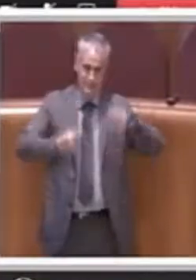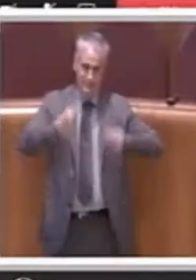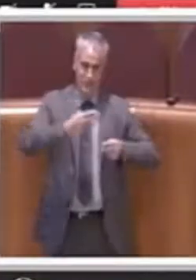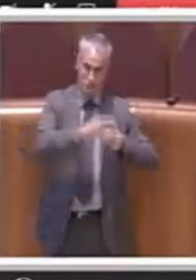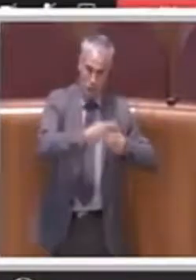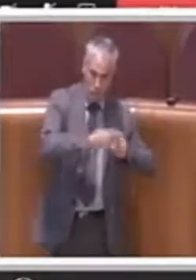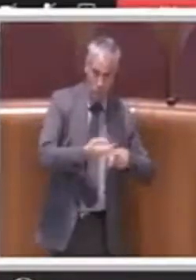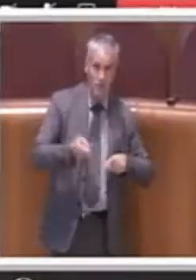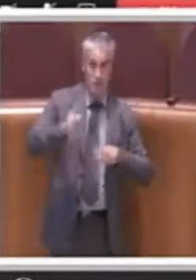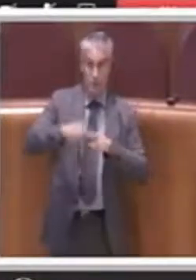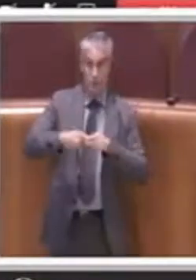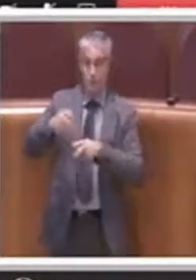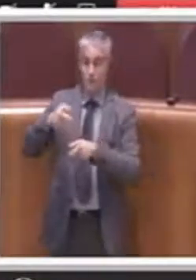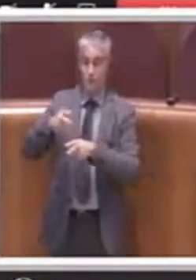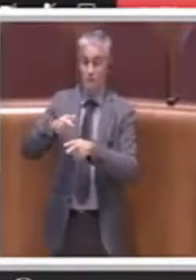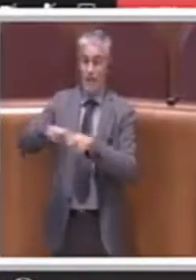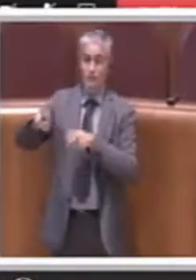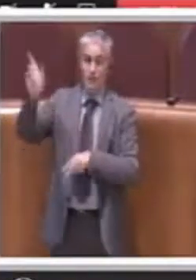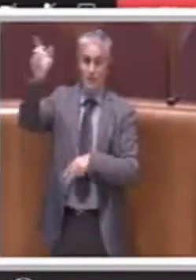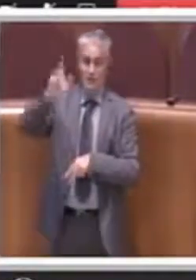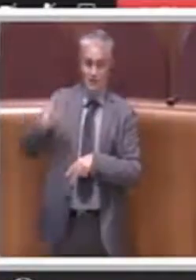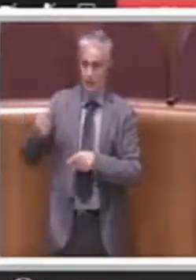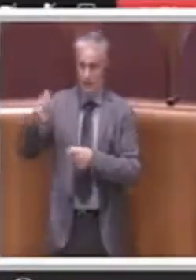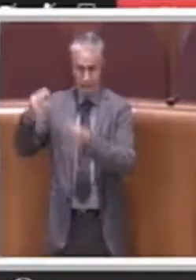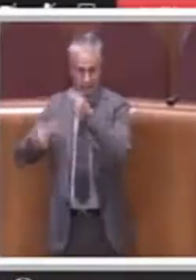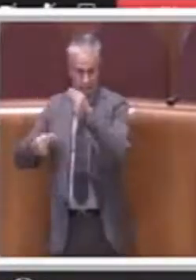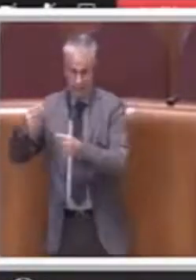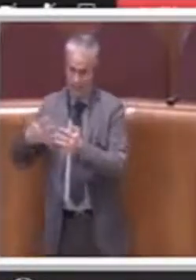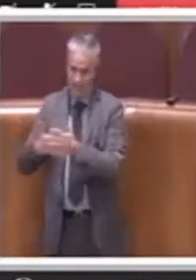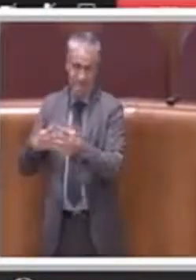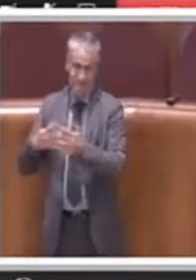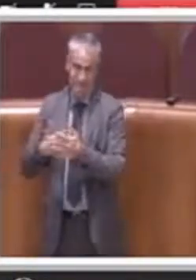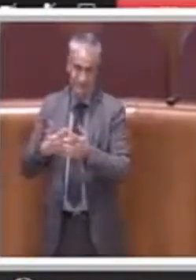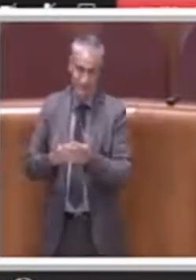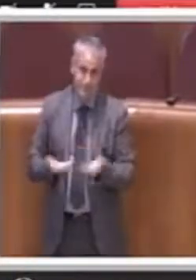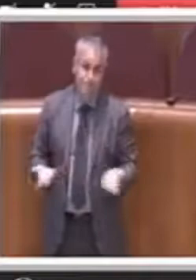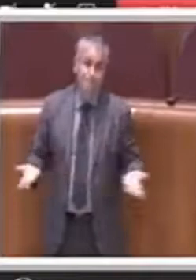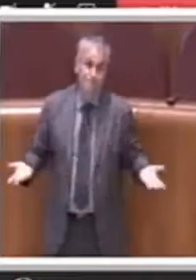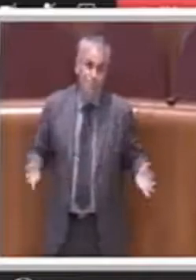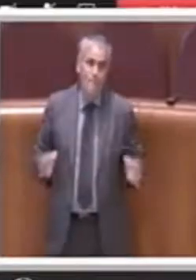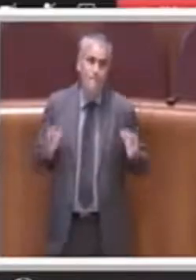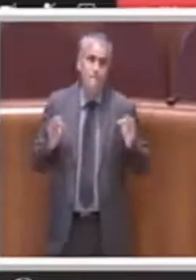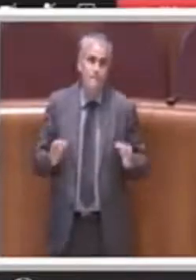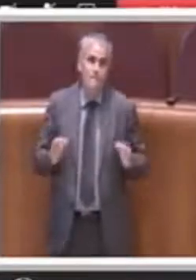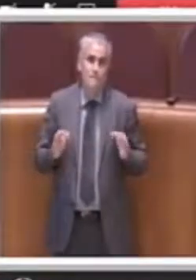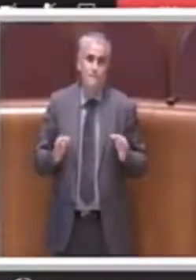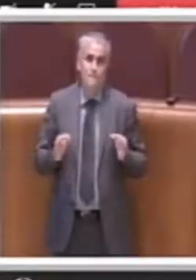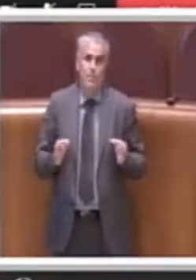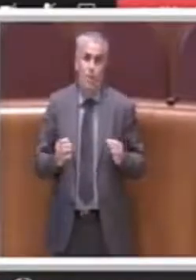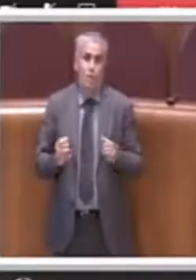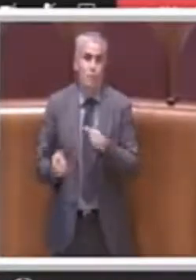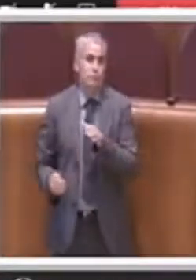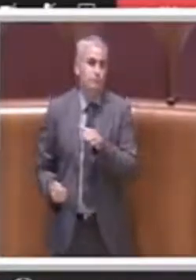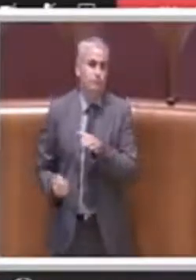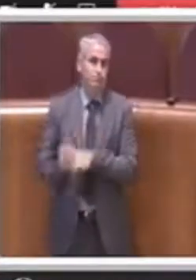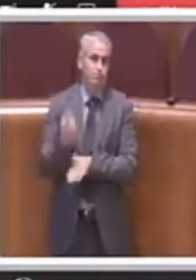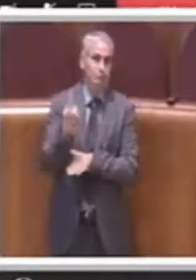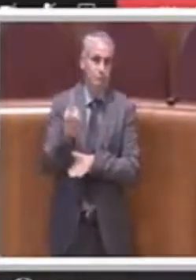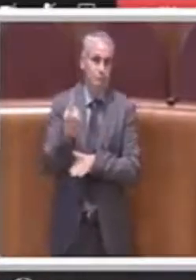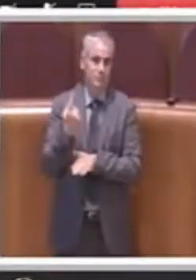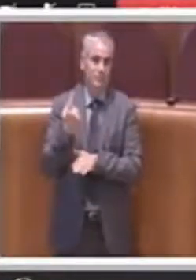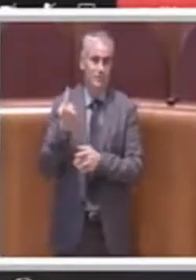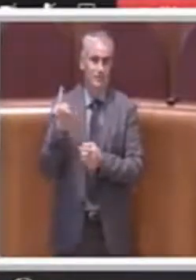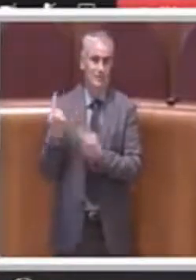il paese stesso. Difatti non c'è da sottovalutare il fatto che è stato un evento, diciamo, chiamiamolo